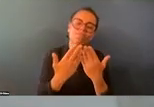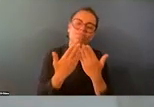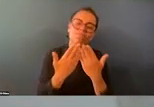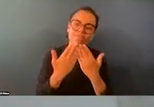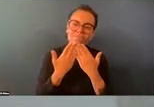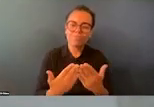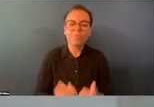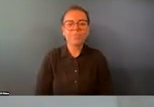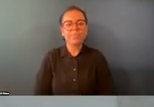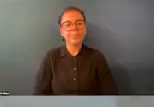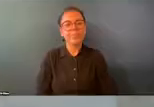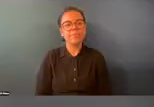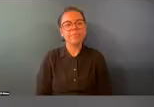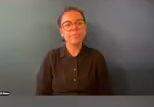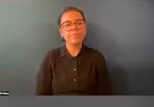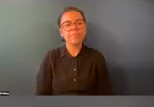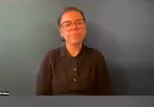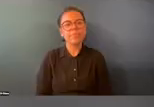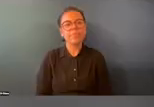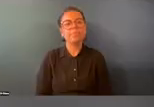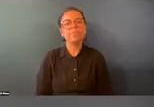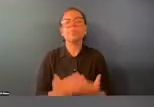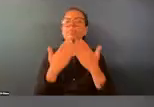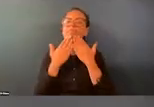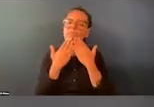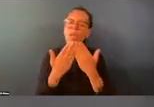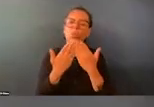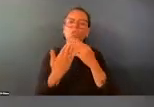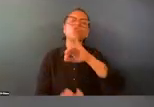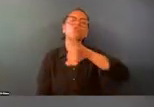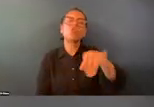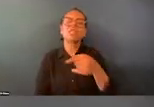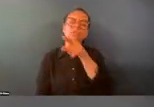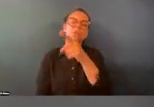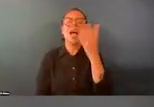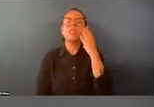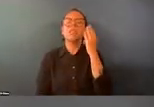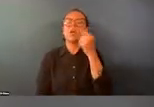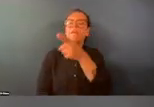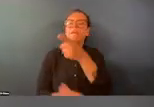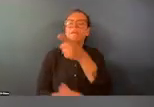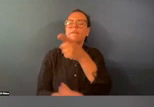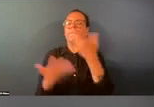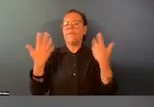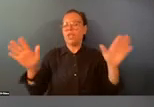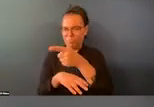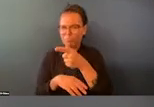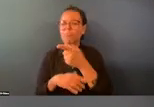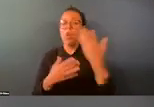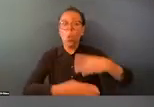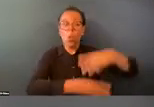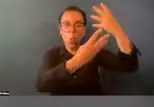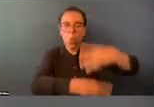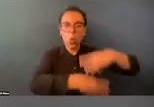Очень хороший опыт. Thank you very much, Jamila. It's good experience that you're sharing. And the